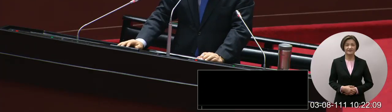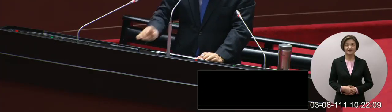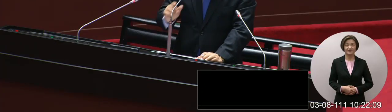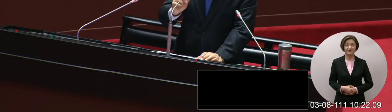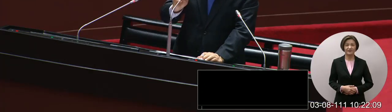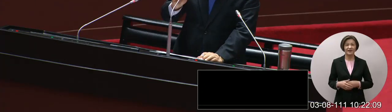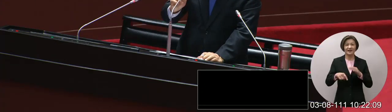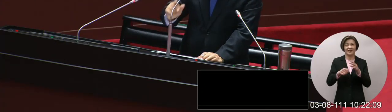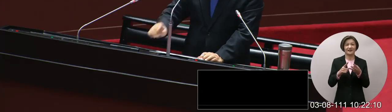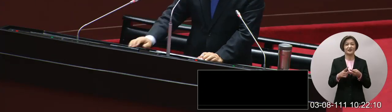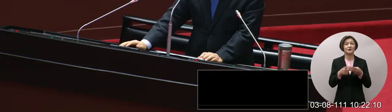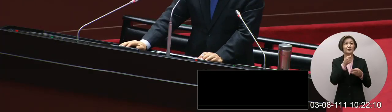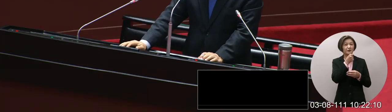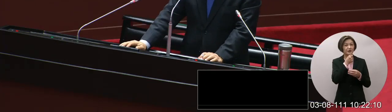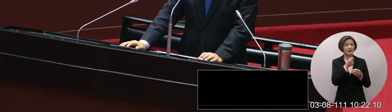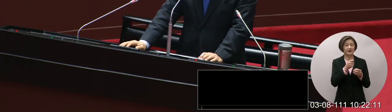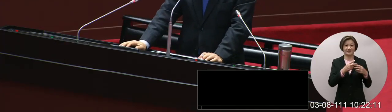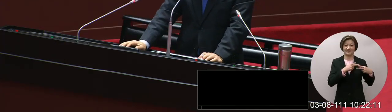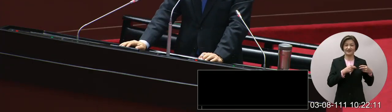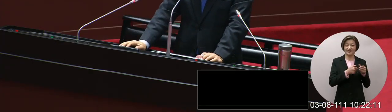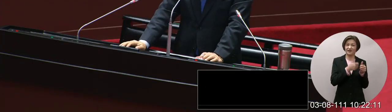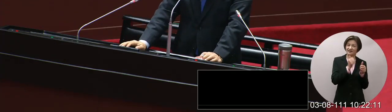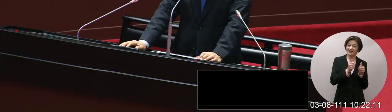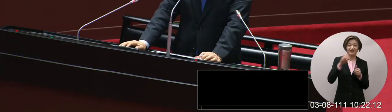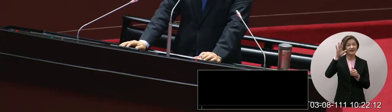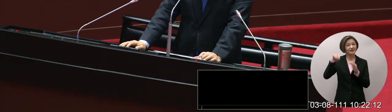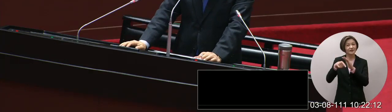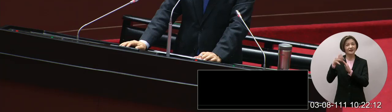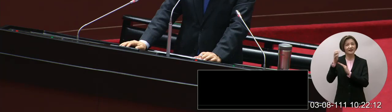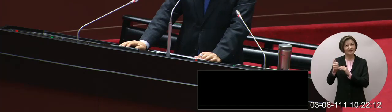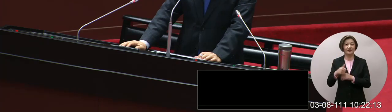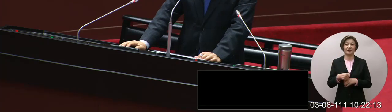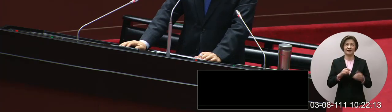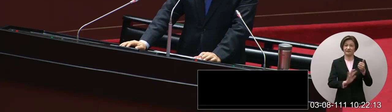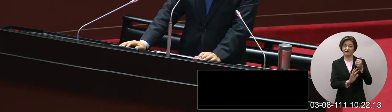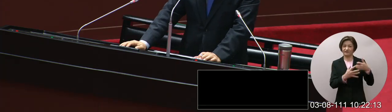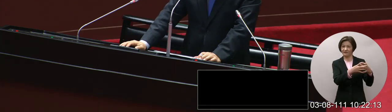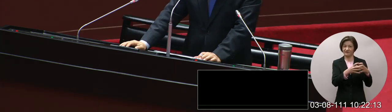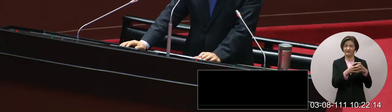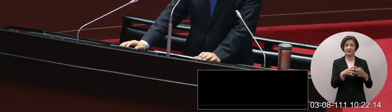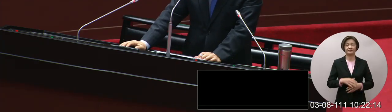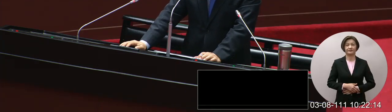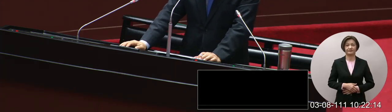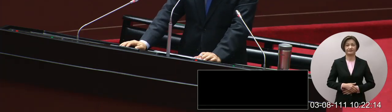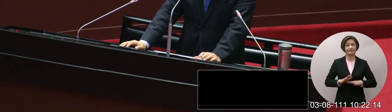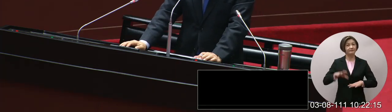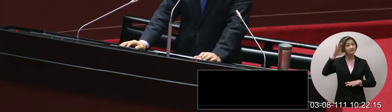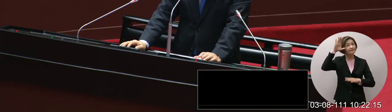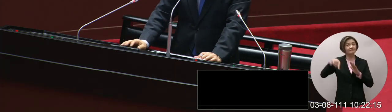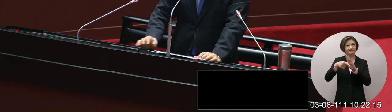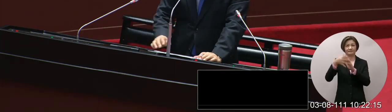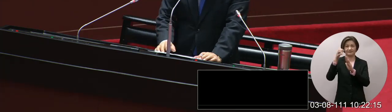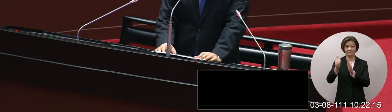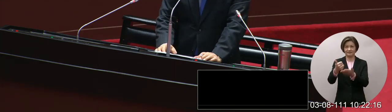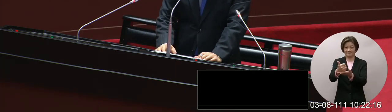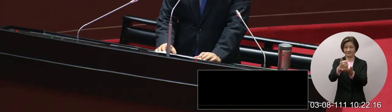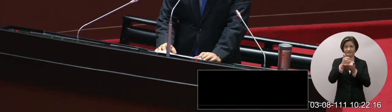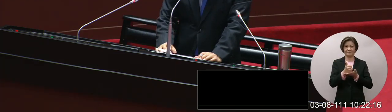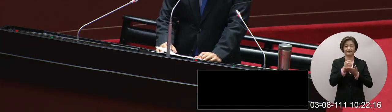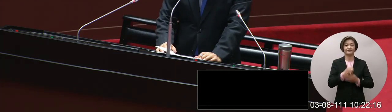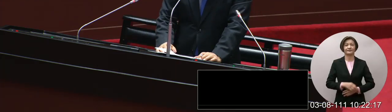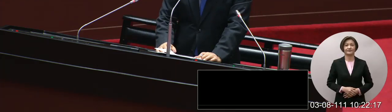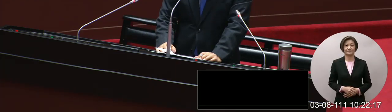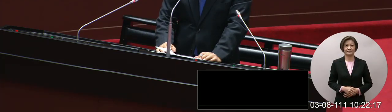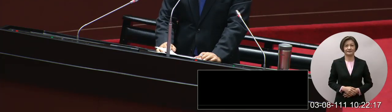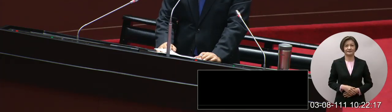院卫主席、蔡副院长，还有苏院长，还有行政院的服务团队，是不是请苏院长？ 请苏院长。